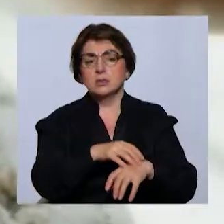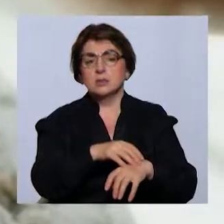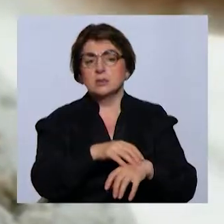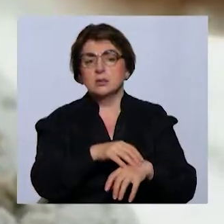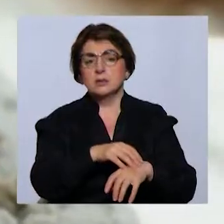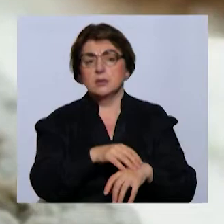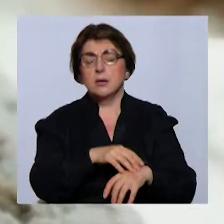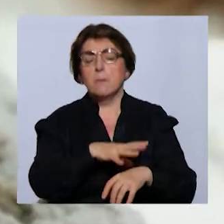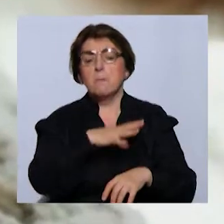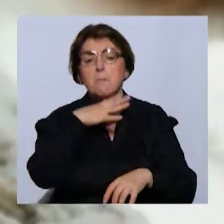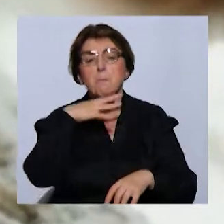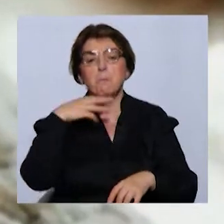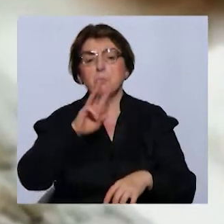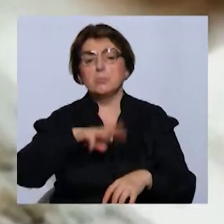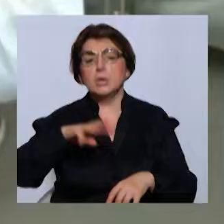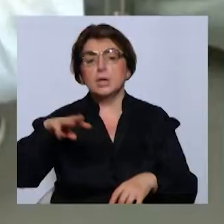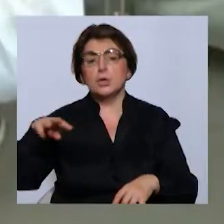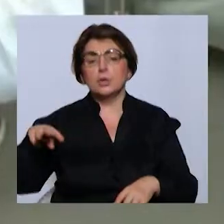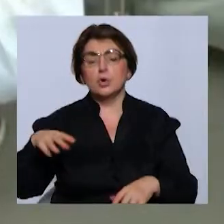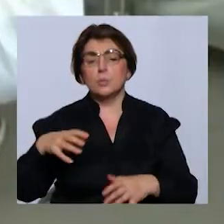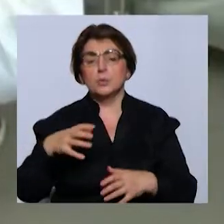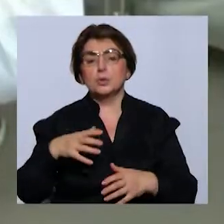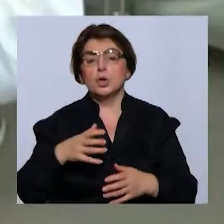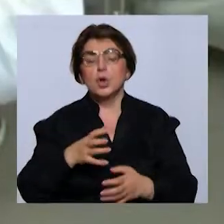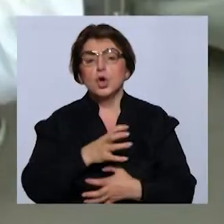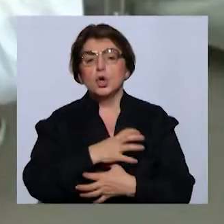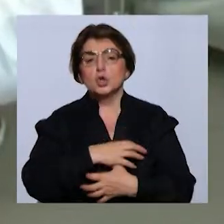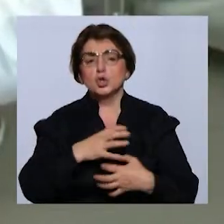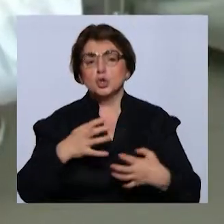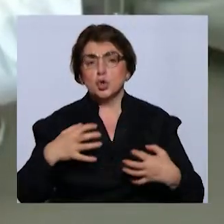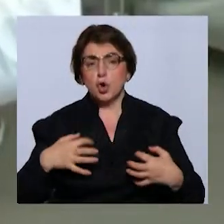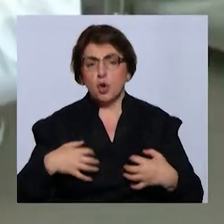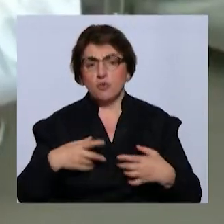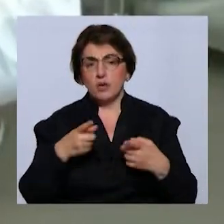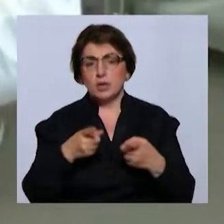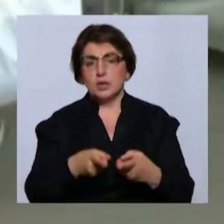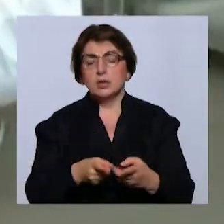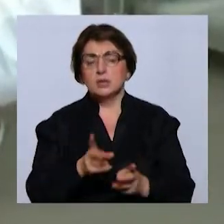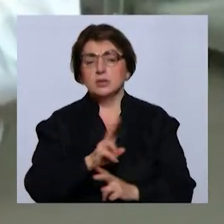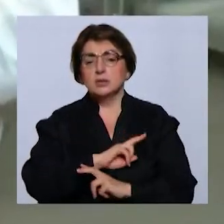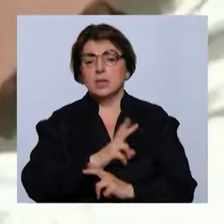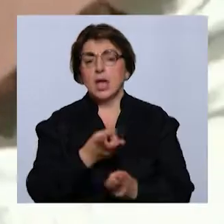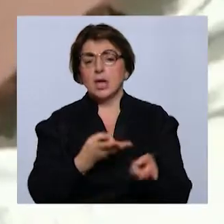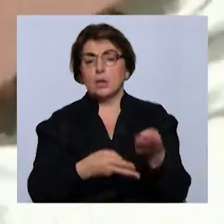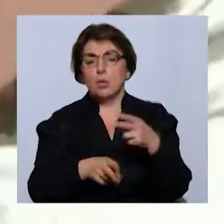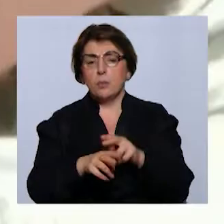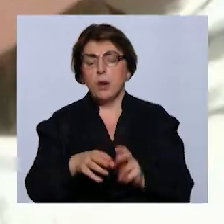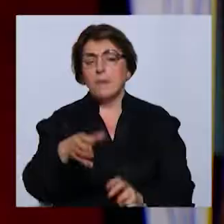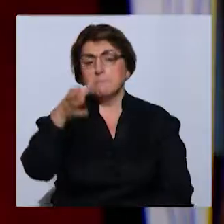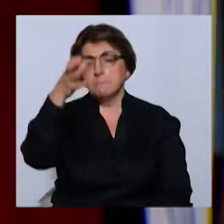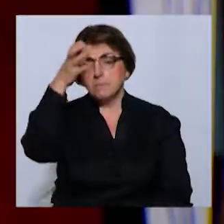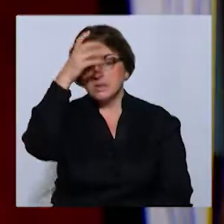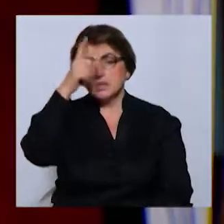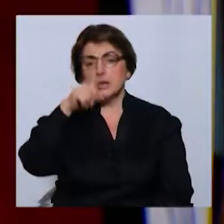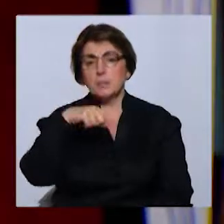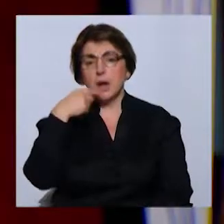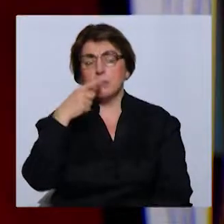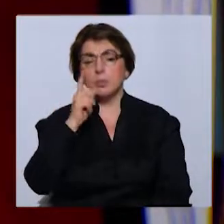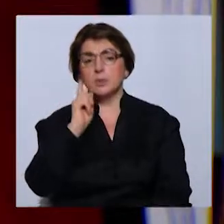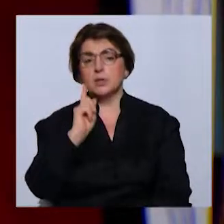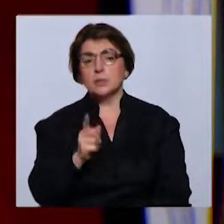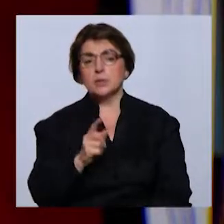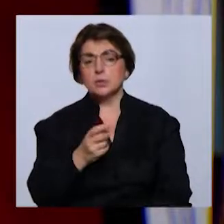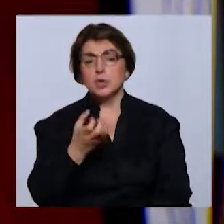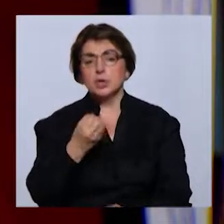შეეწირა მილიონობით ცხოველი ეწირება ზოგადად ამ ნაგავს და მეცნიერები იმასაც ამბობენ, რომ